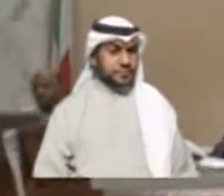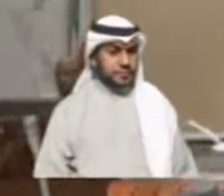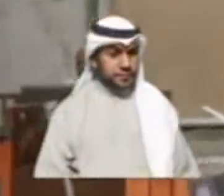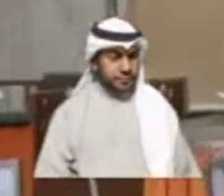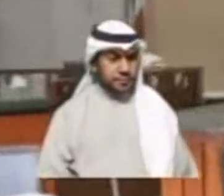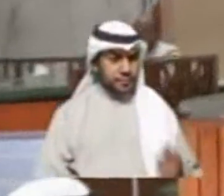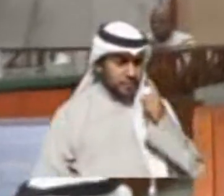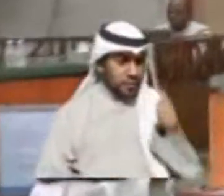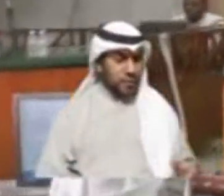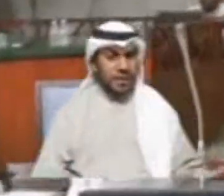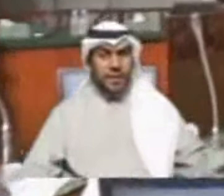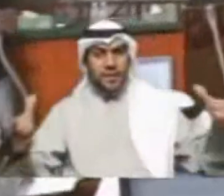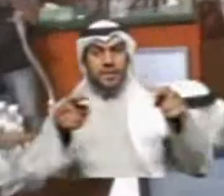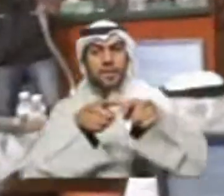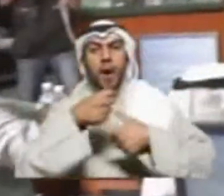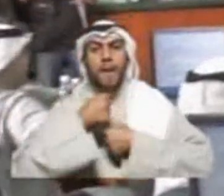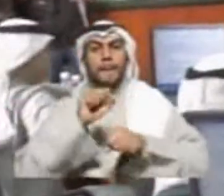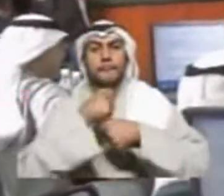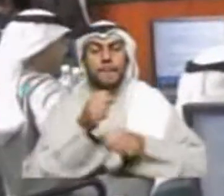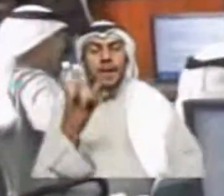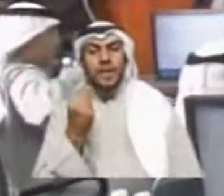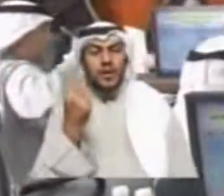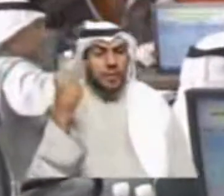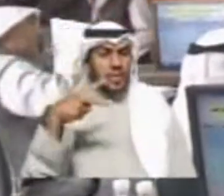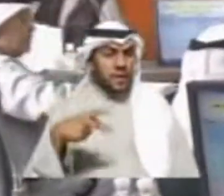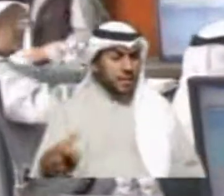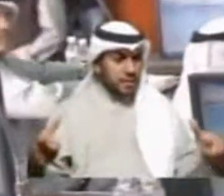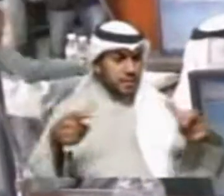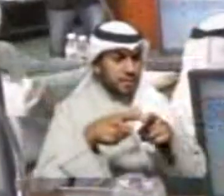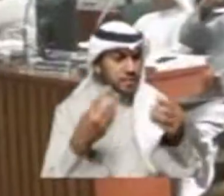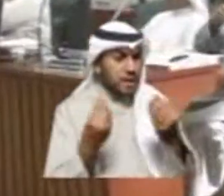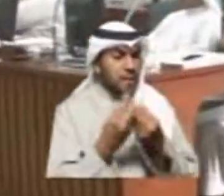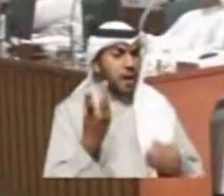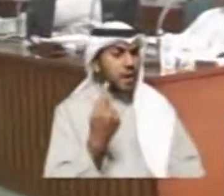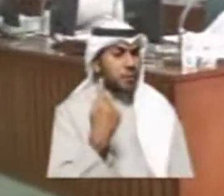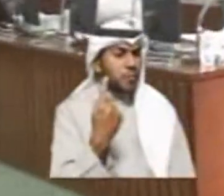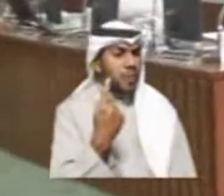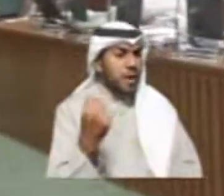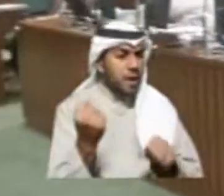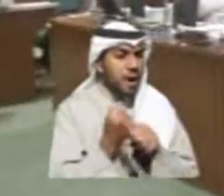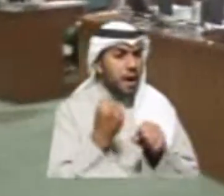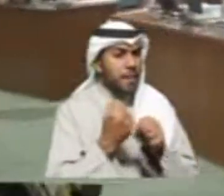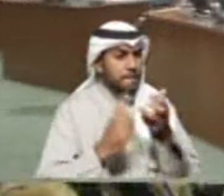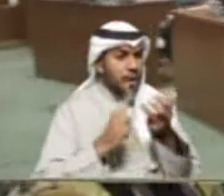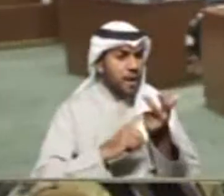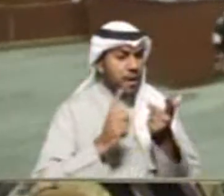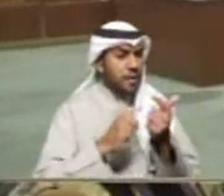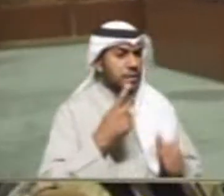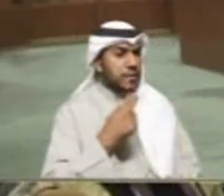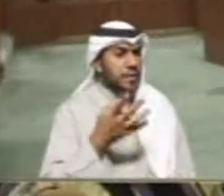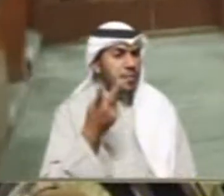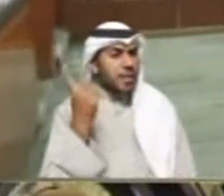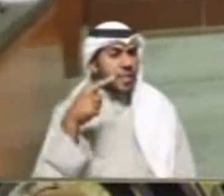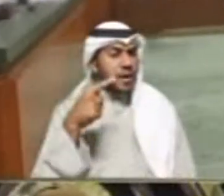الجلسة 12 للمجلس البلدي في دور الانعقاد الأول الفصل التشريعي 12